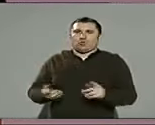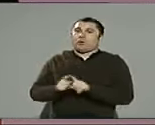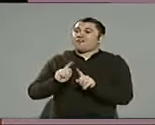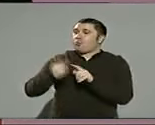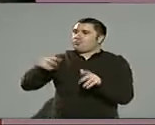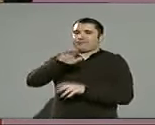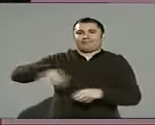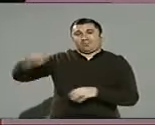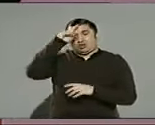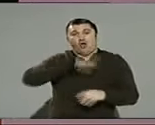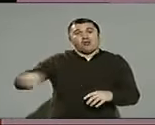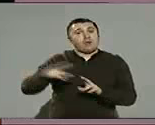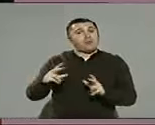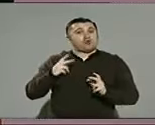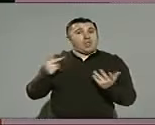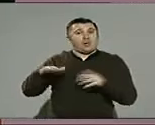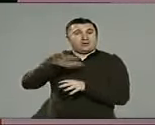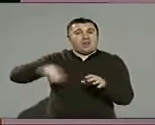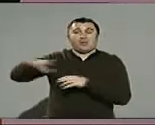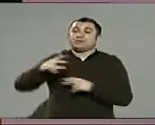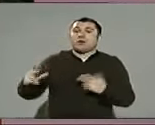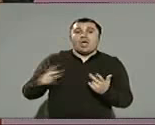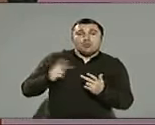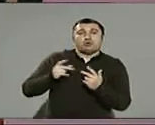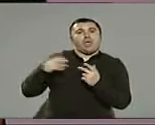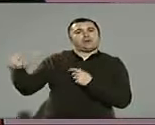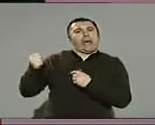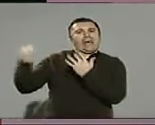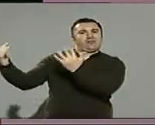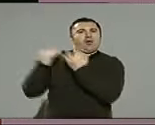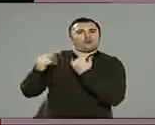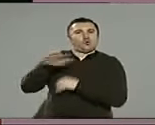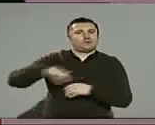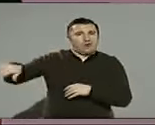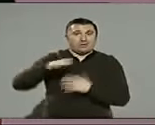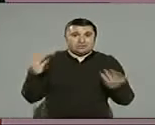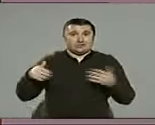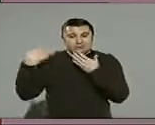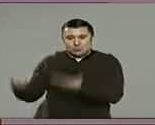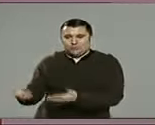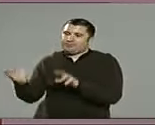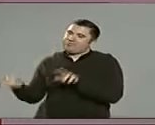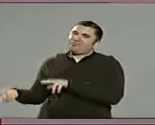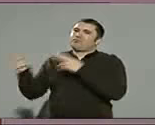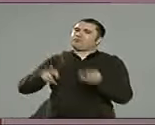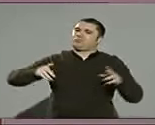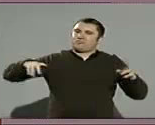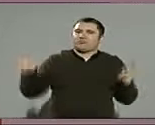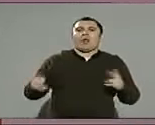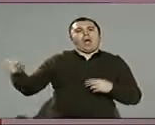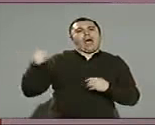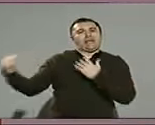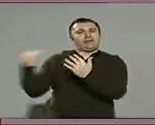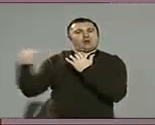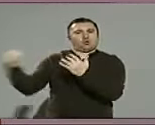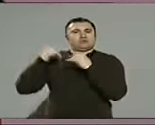Einwanderungsland, das sich endlich auf den Weg machen muss vom Einwanderungsland, das wir längst sind, zu einer echten Einwanderungsgesellschaft